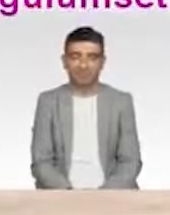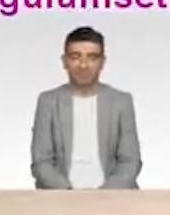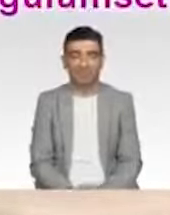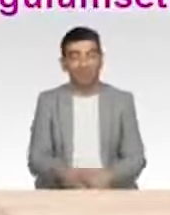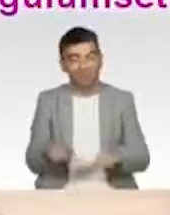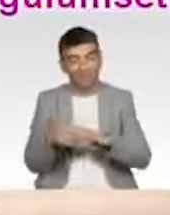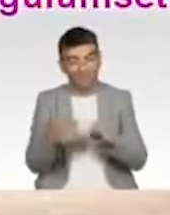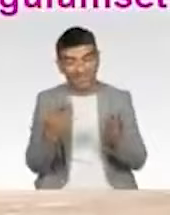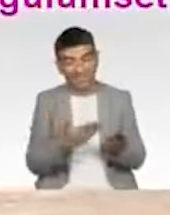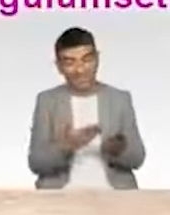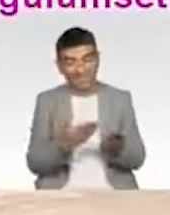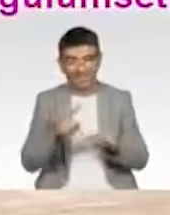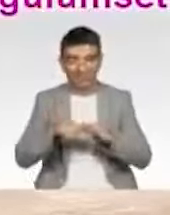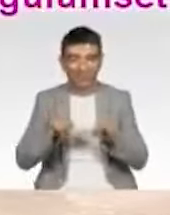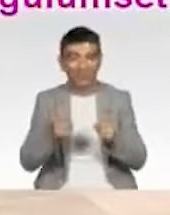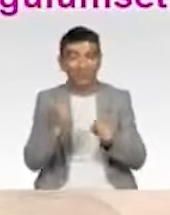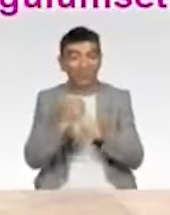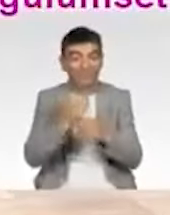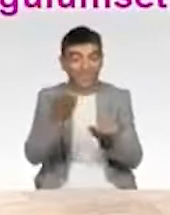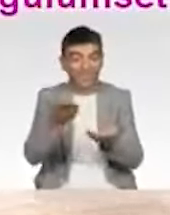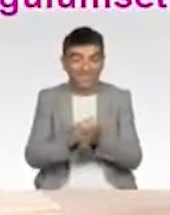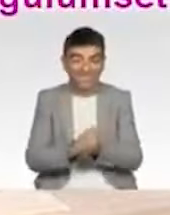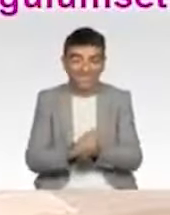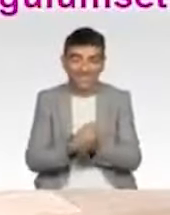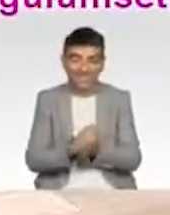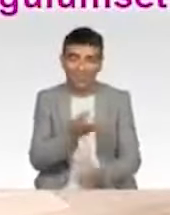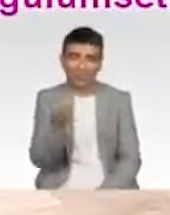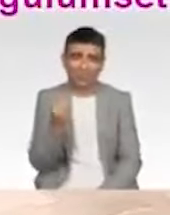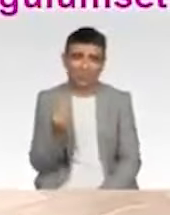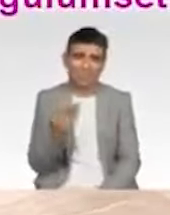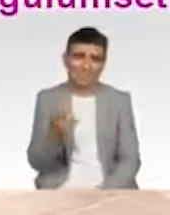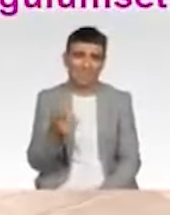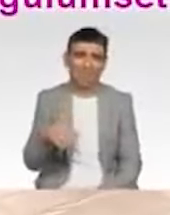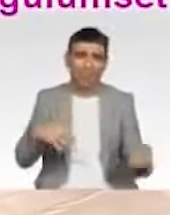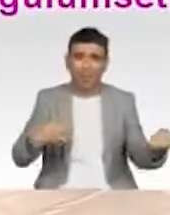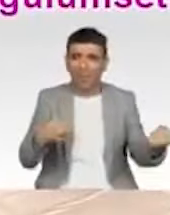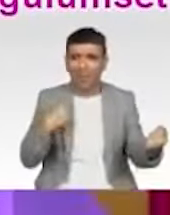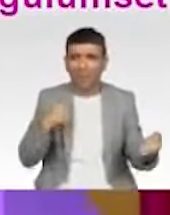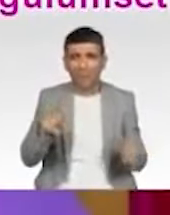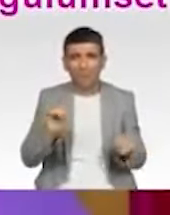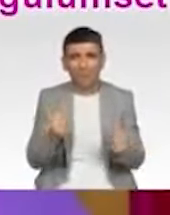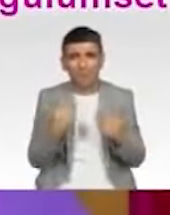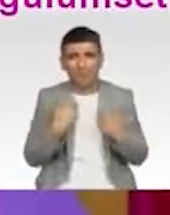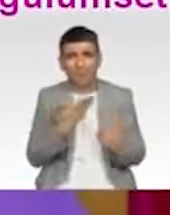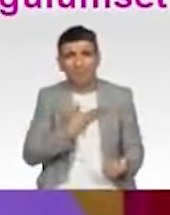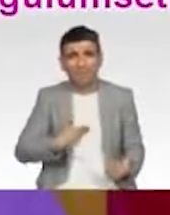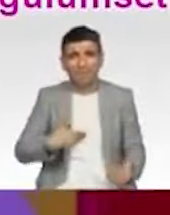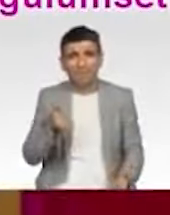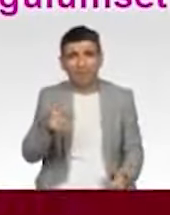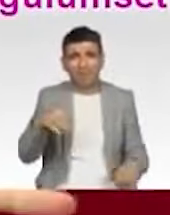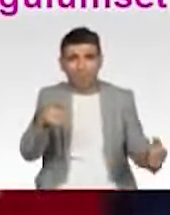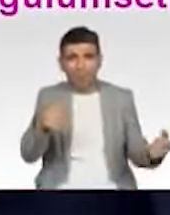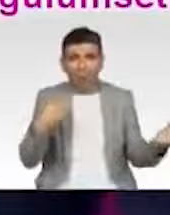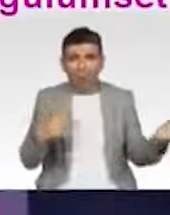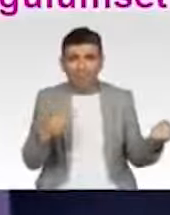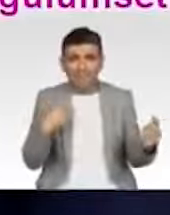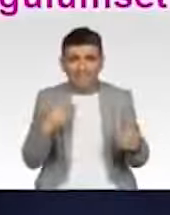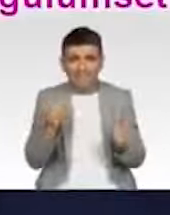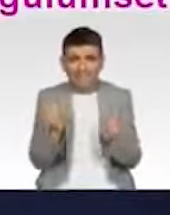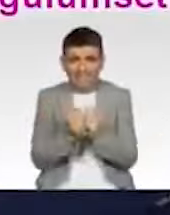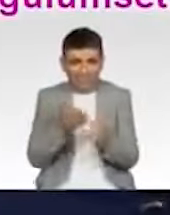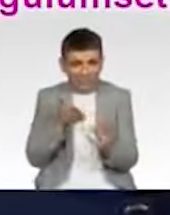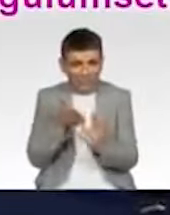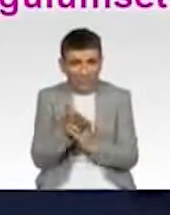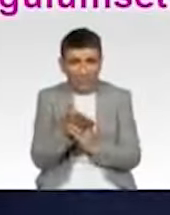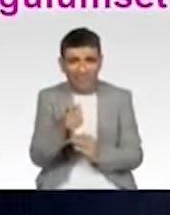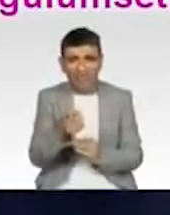Hoş geldin. Hoş bulduk. Nasıl? Günaydın. Çok iyiyim. Şu orkestrana bayıldım. Teşekkür ederim. Seni ayrı seviyoruz ama bu orkestrayla içeri girmek, insan ayrı